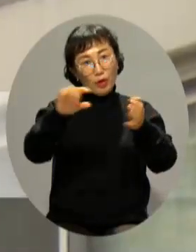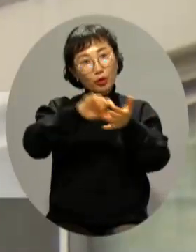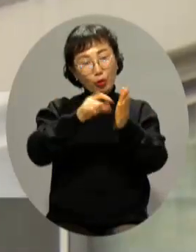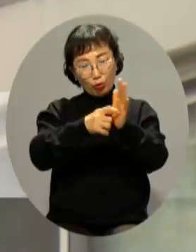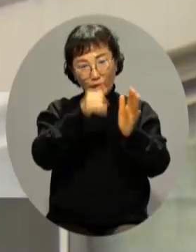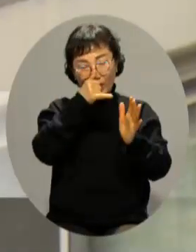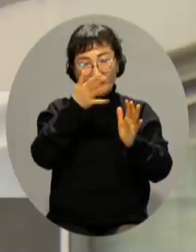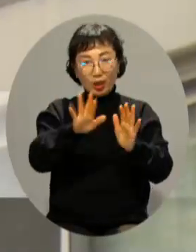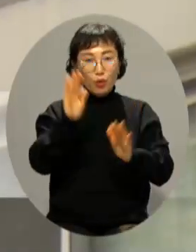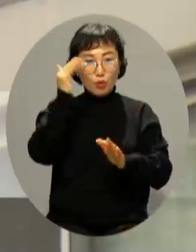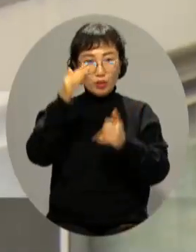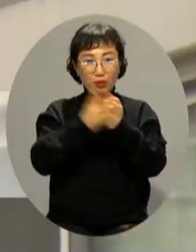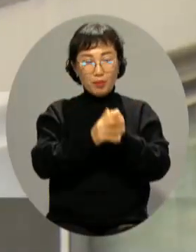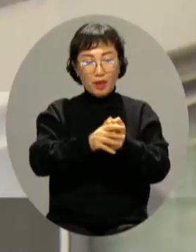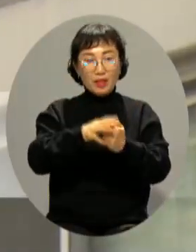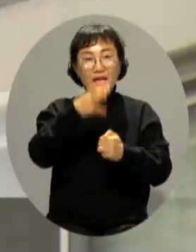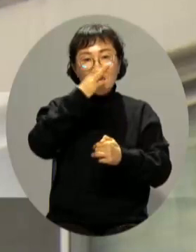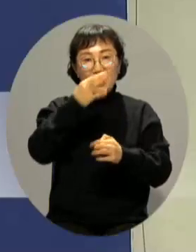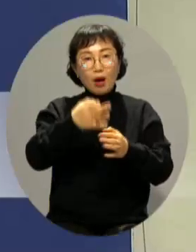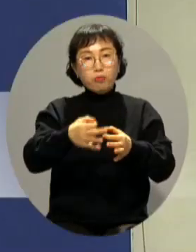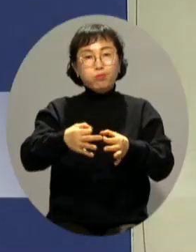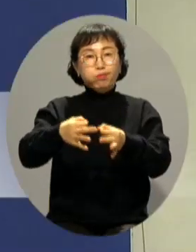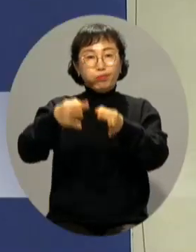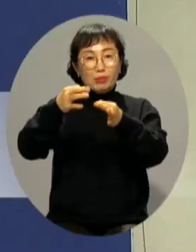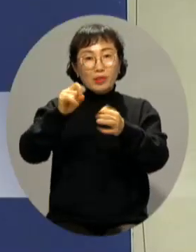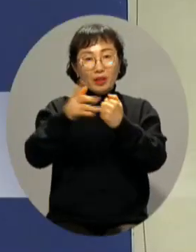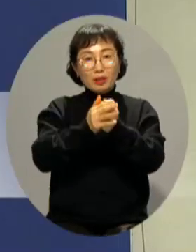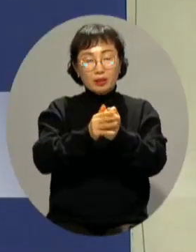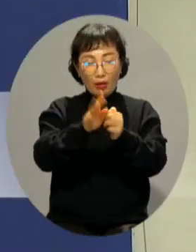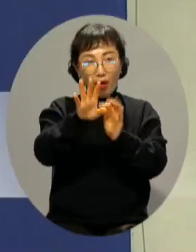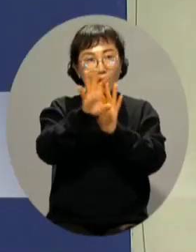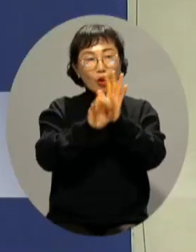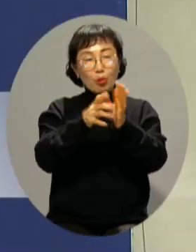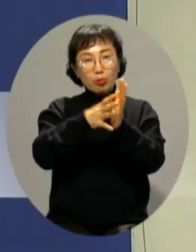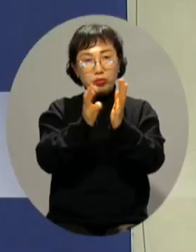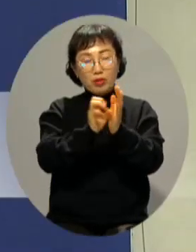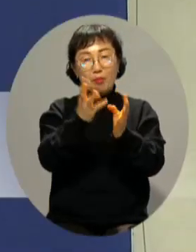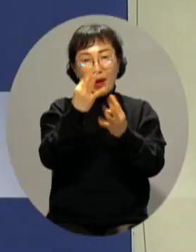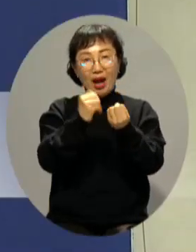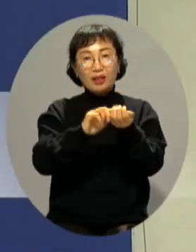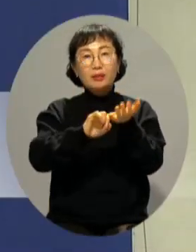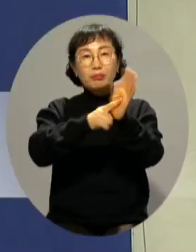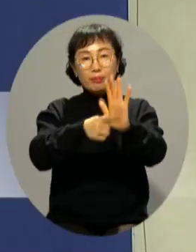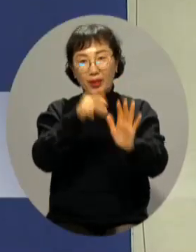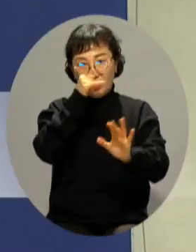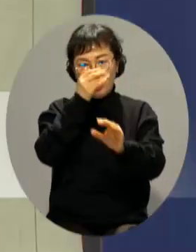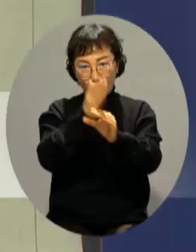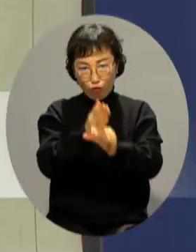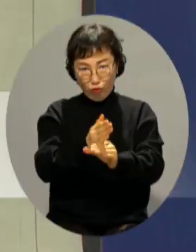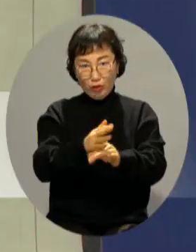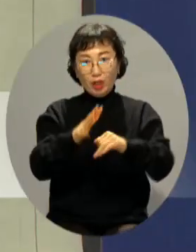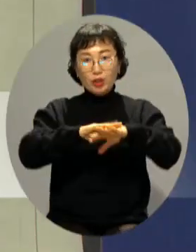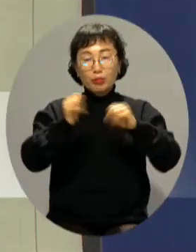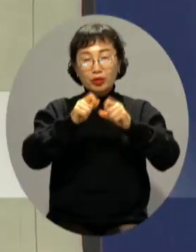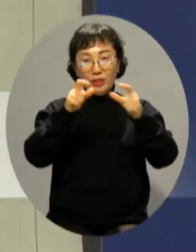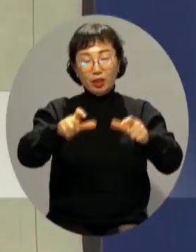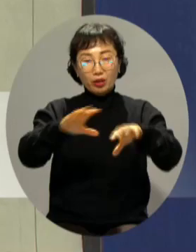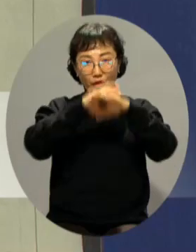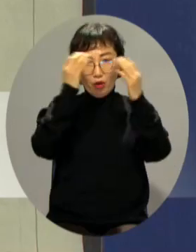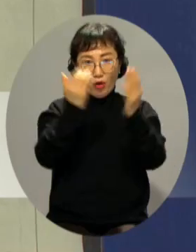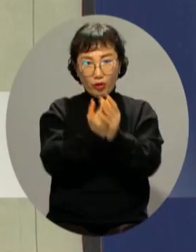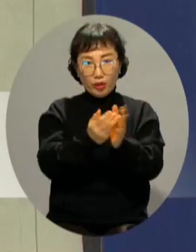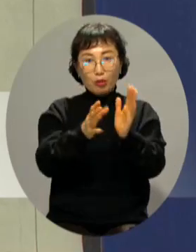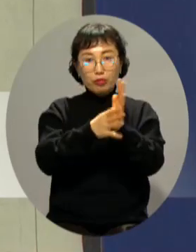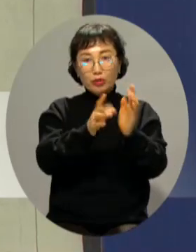최근 들어 고금리 압박이 심해지면서 경매 물건도 급증한 것으로 풀이됩니다 한편 전북지역 전체